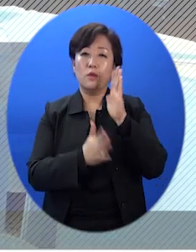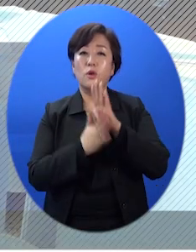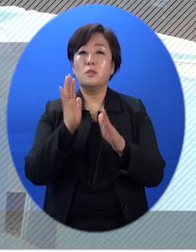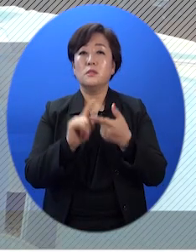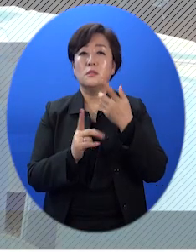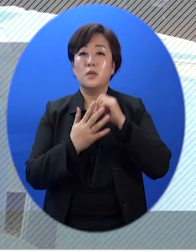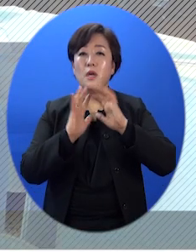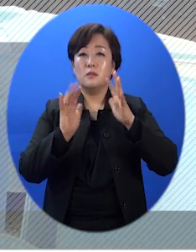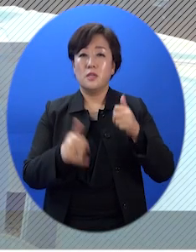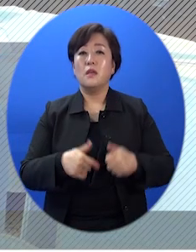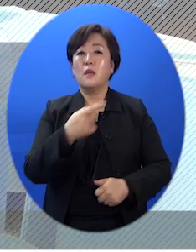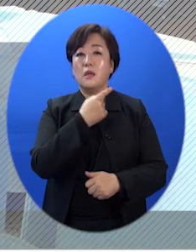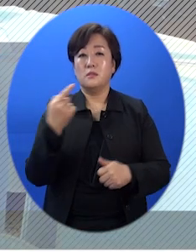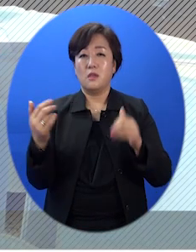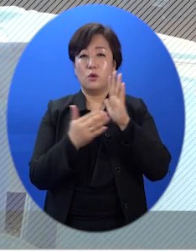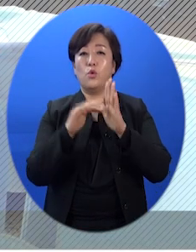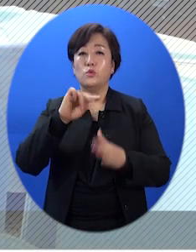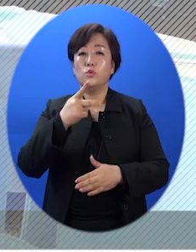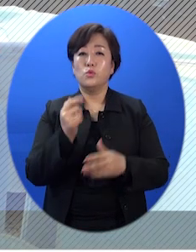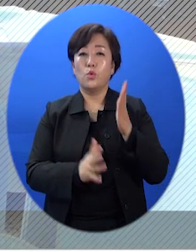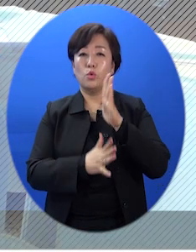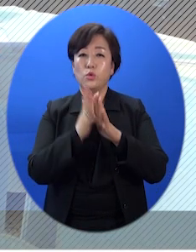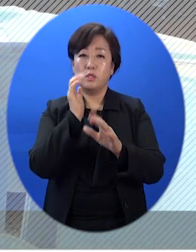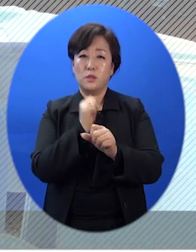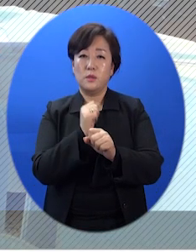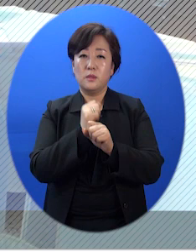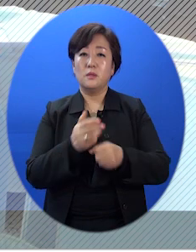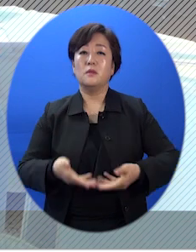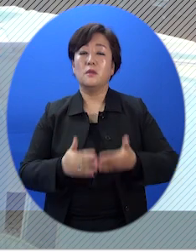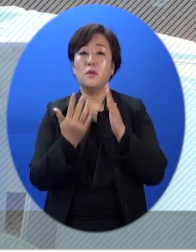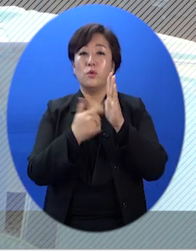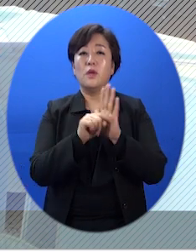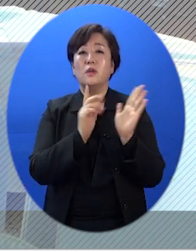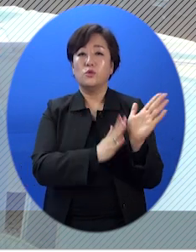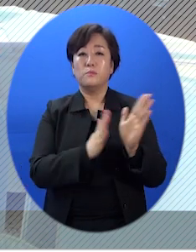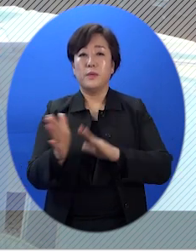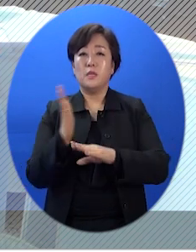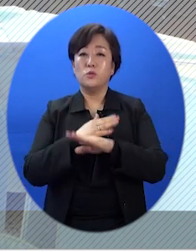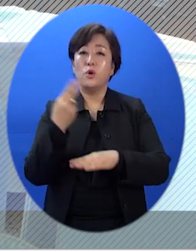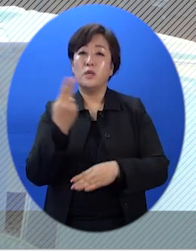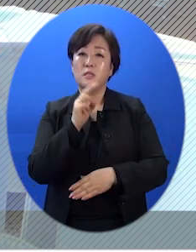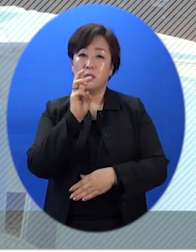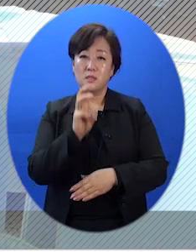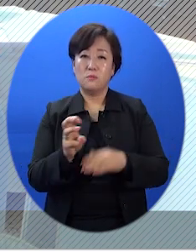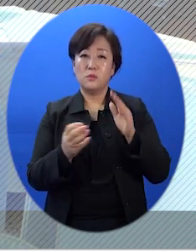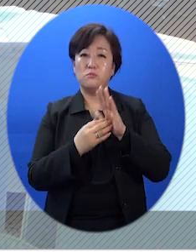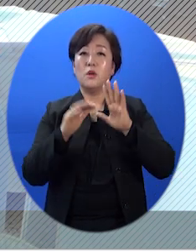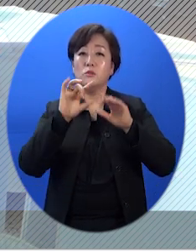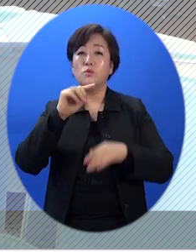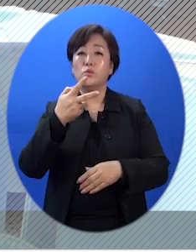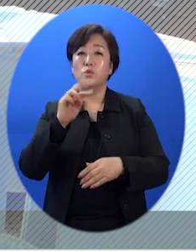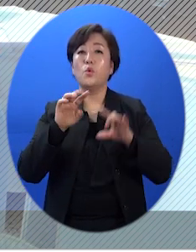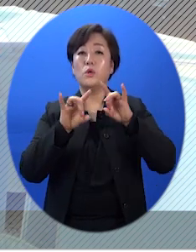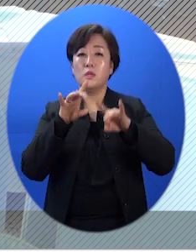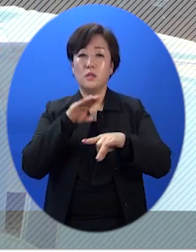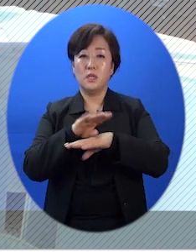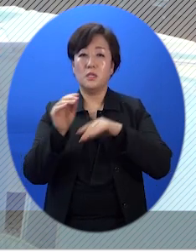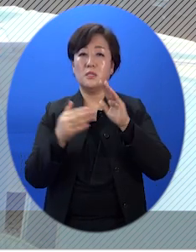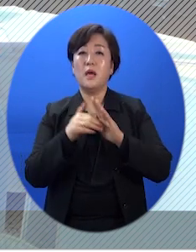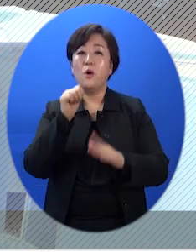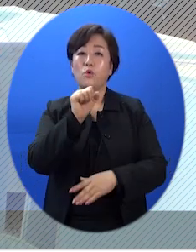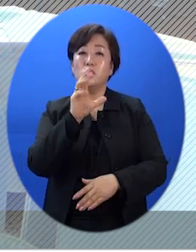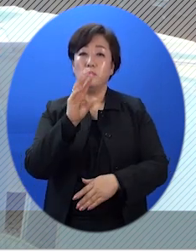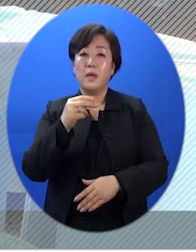울산시가 세계 최고의 수소도시로 나아가기 위한 시동을 걸었습니다. 2030년 수소전기차 50만 대 생산